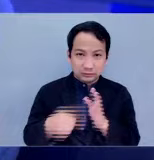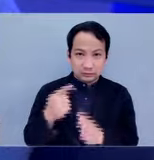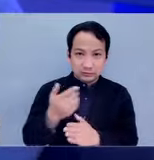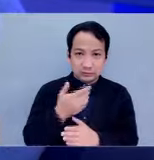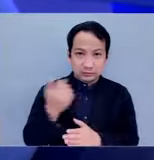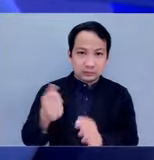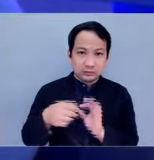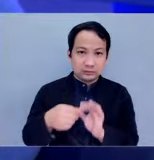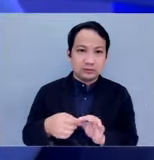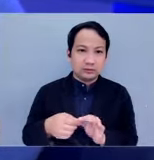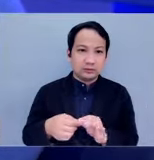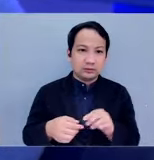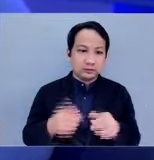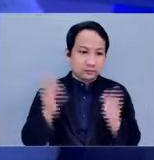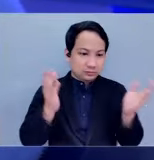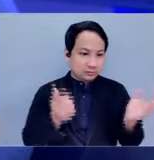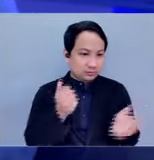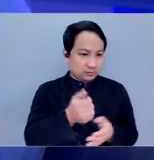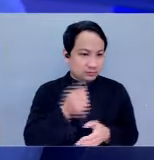so nagsiserve lang ako. Tama.